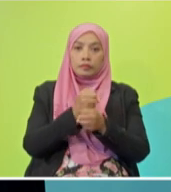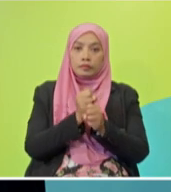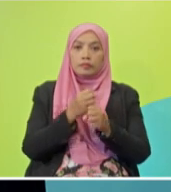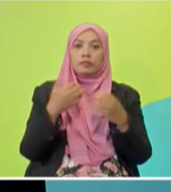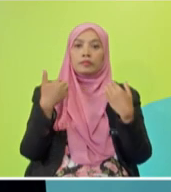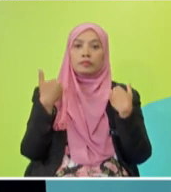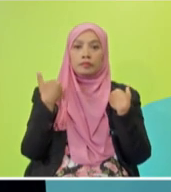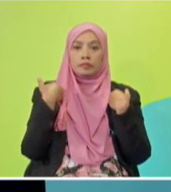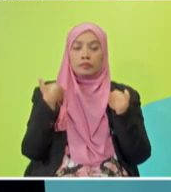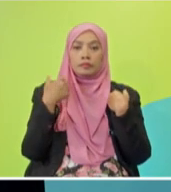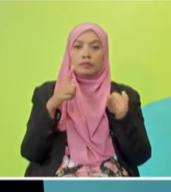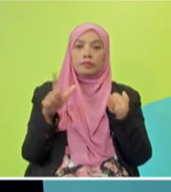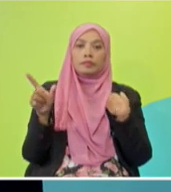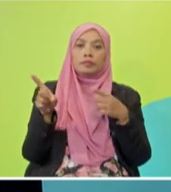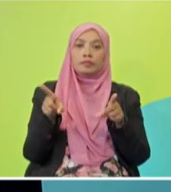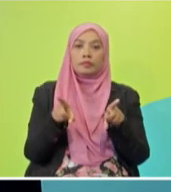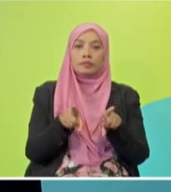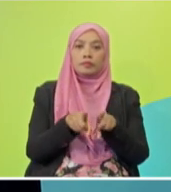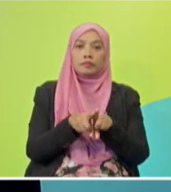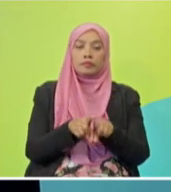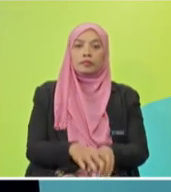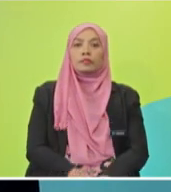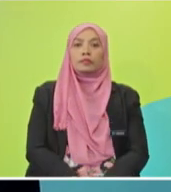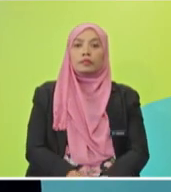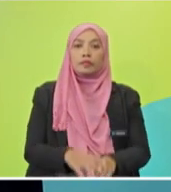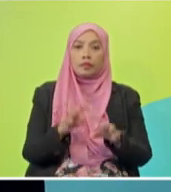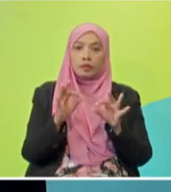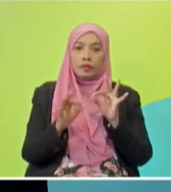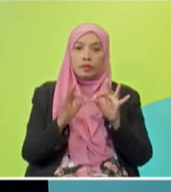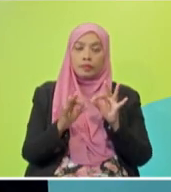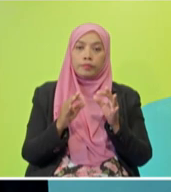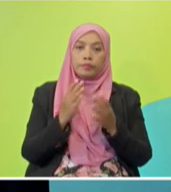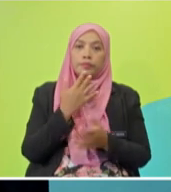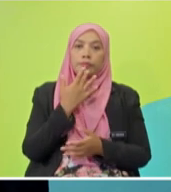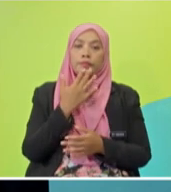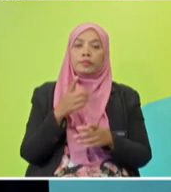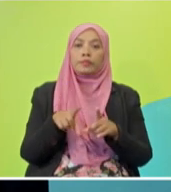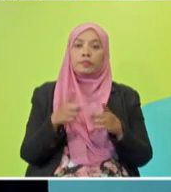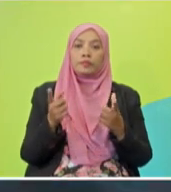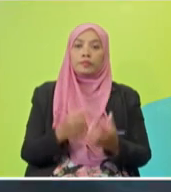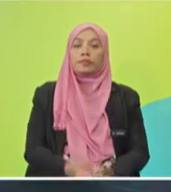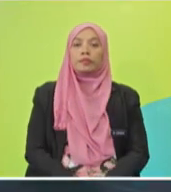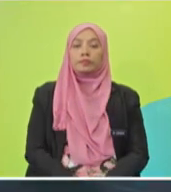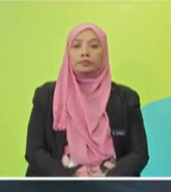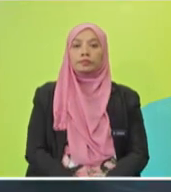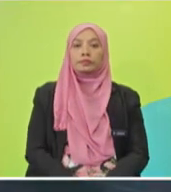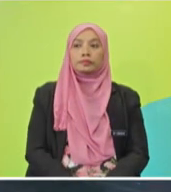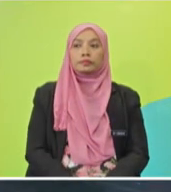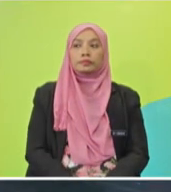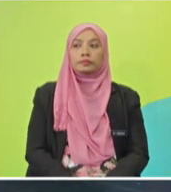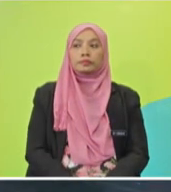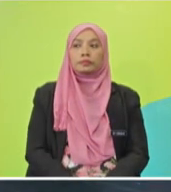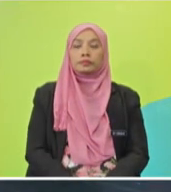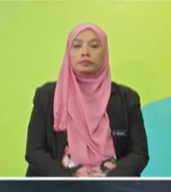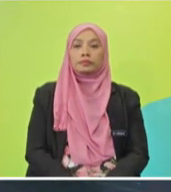Walaupun nampak bilangan lorekan dia tu berbeza kan? Yeah. Tapi dia adalah setara. Okey, maknanya jawapan daripada Hakimi betul ke?